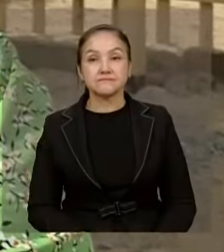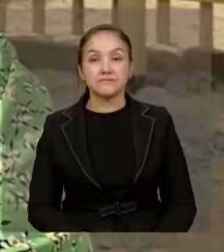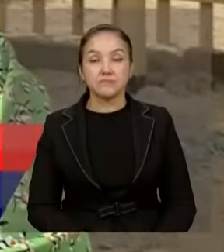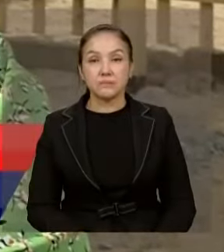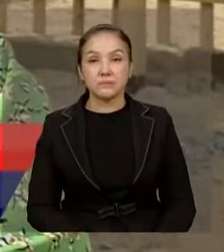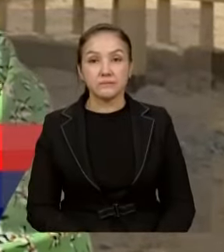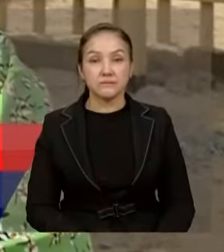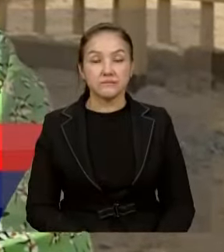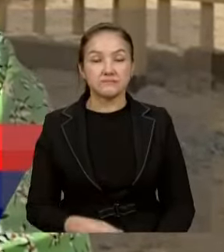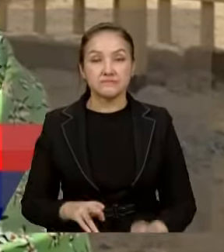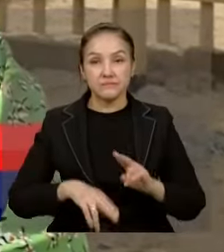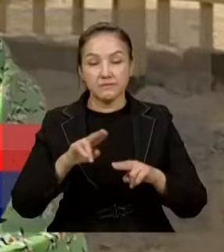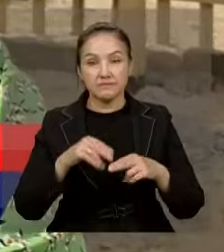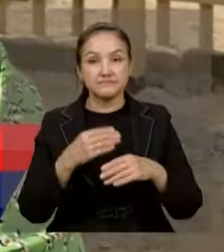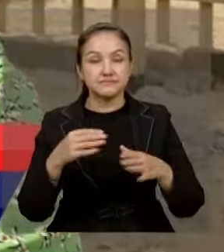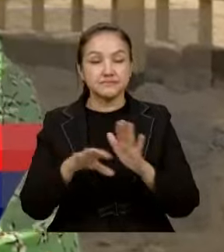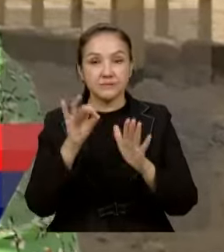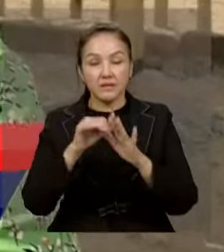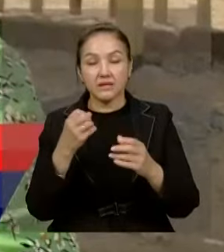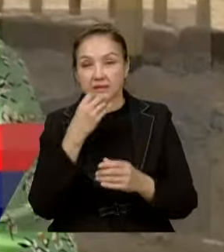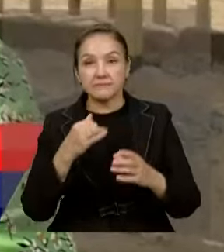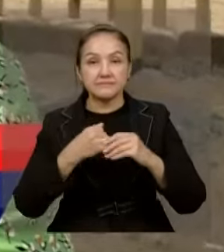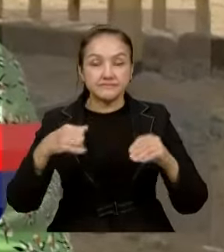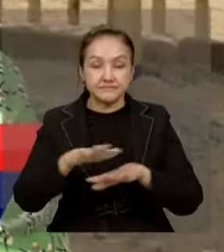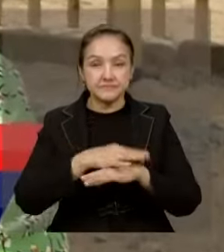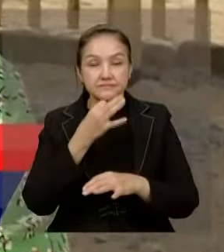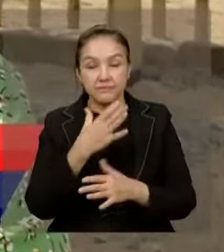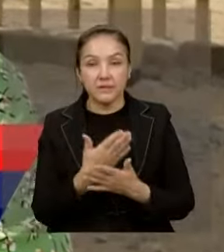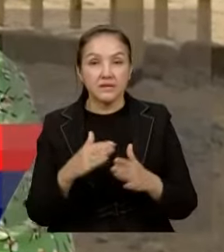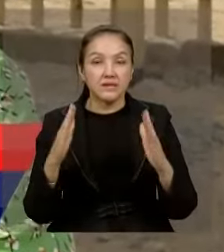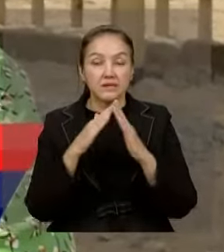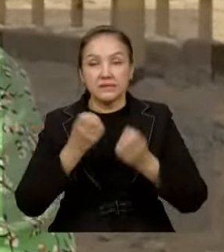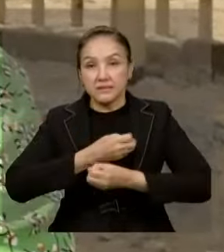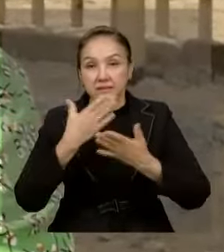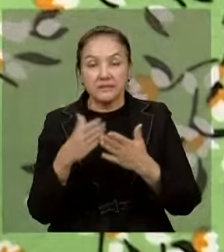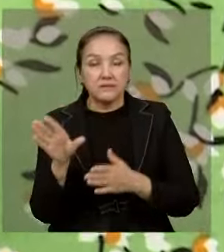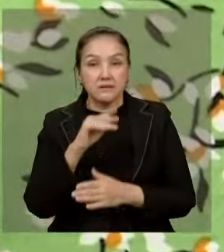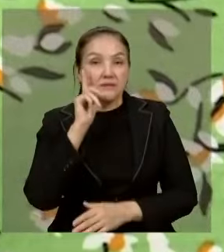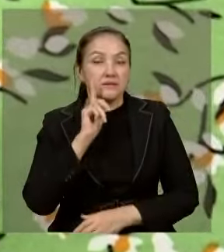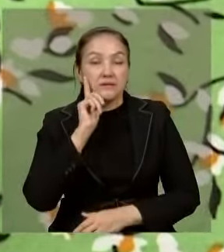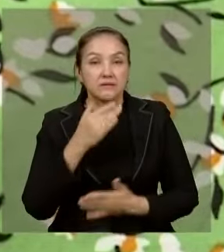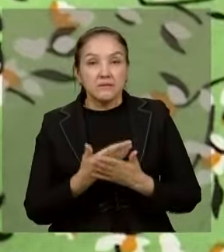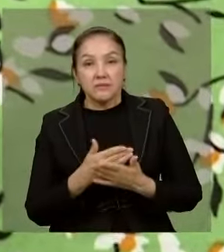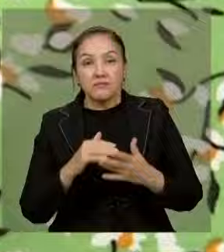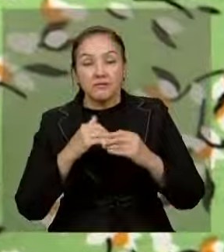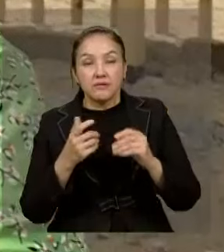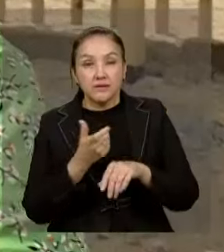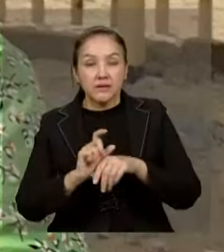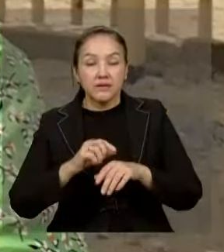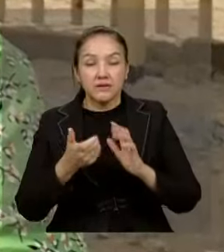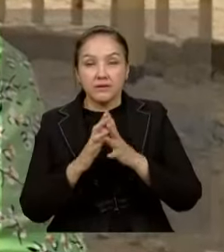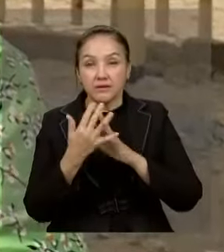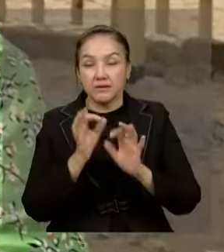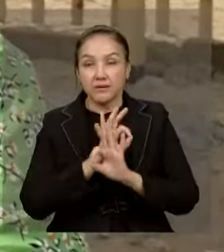квартире для строительства выбрали хорошее место мы очень рады дома светлые со всеми удобствами для села очень комфортные